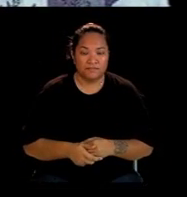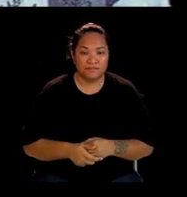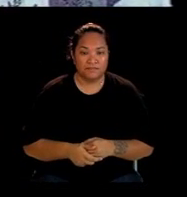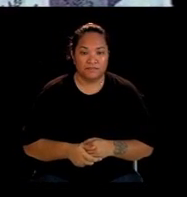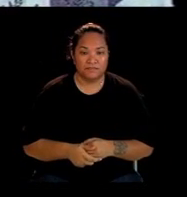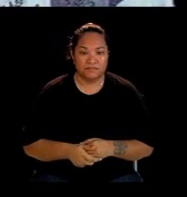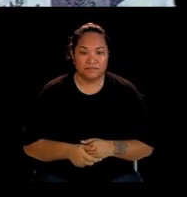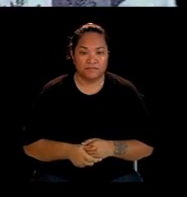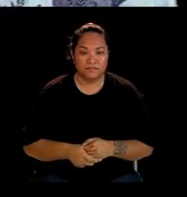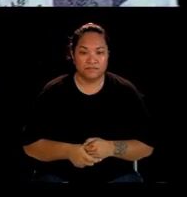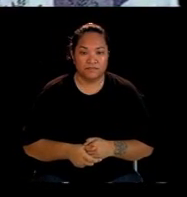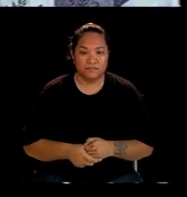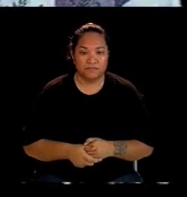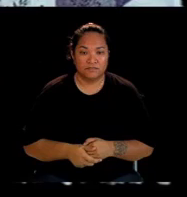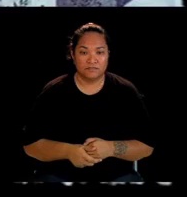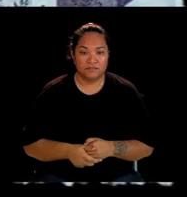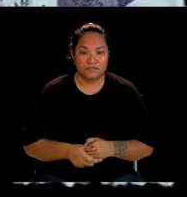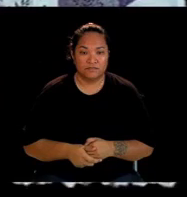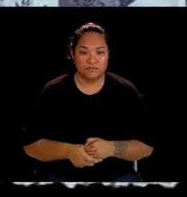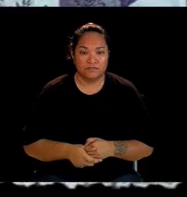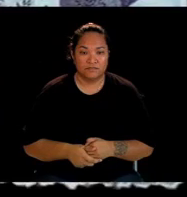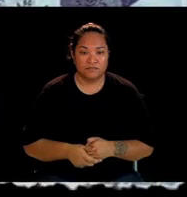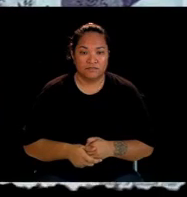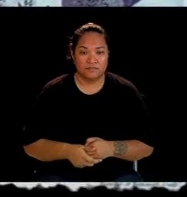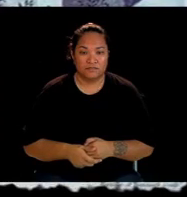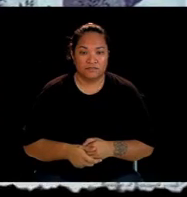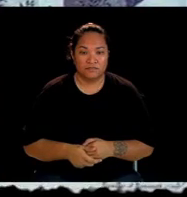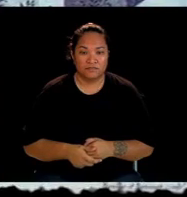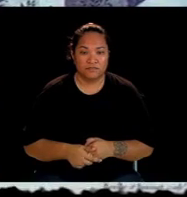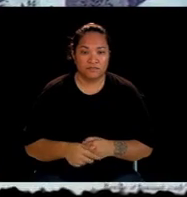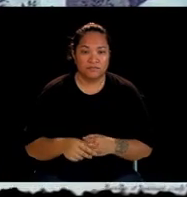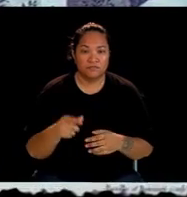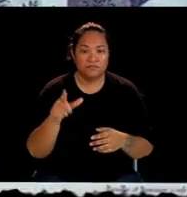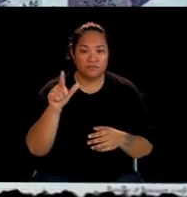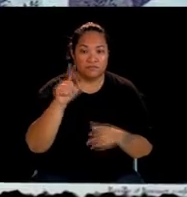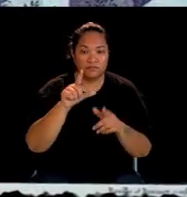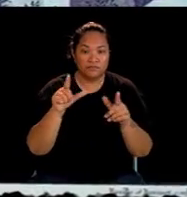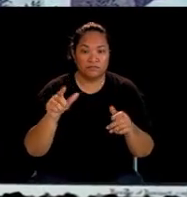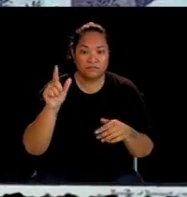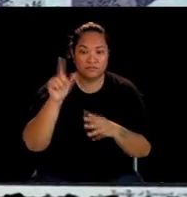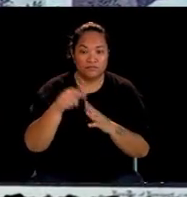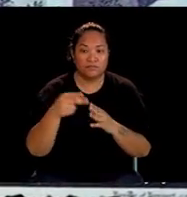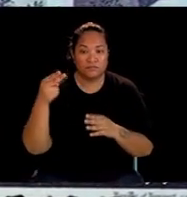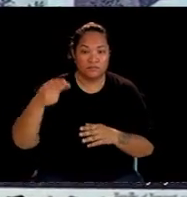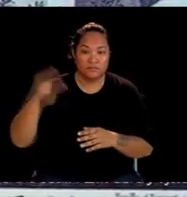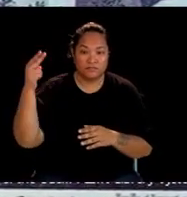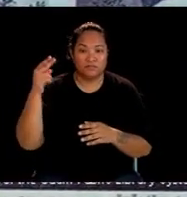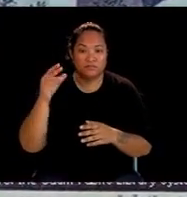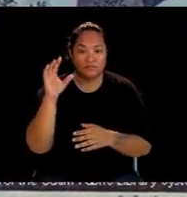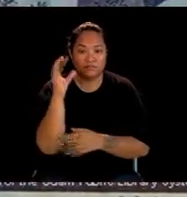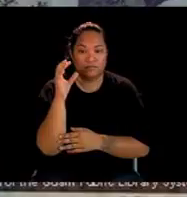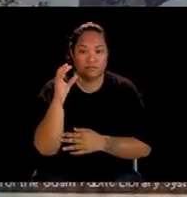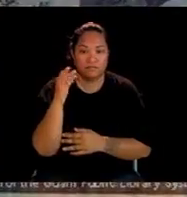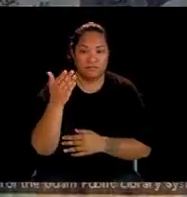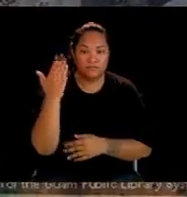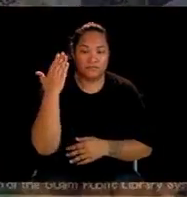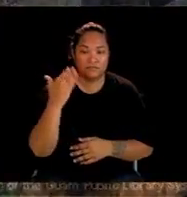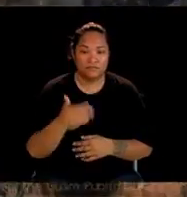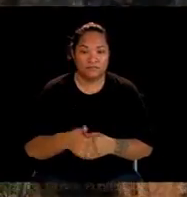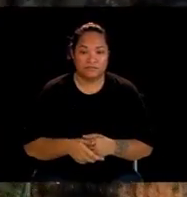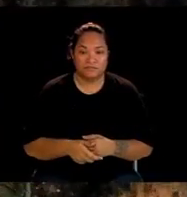atso lati. Law, tatati ifinatinas lati giifinalofan imanawtaw mo